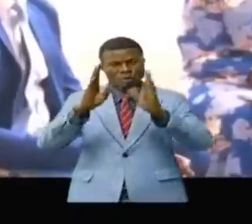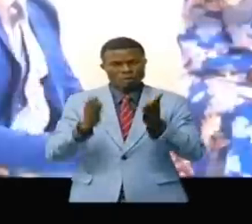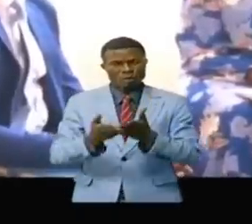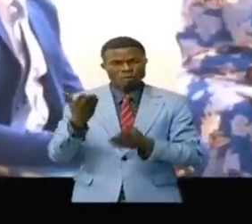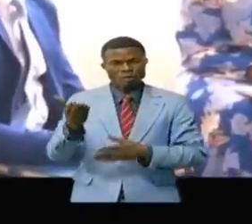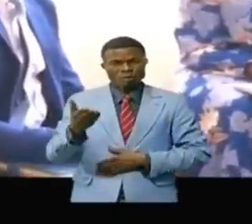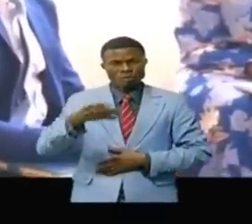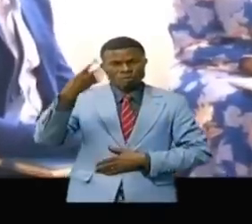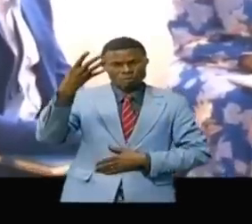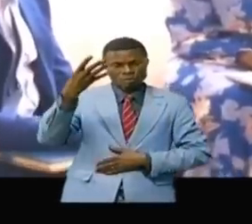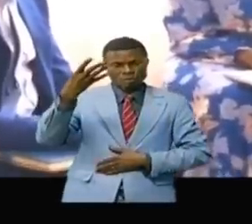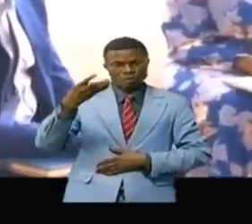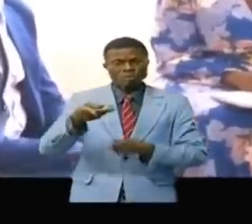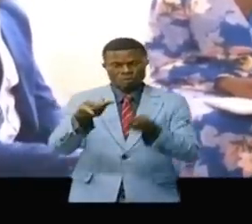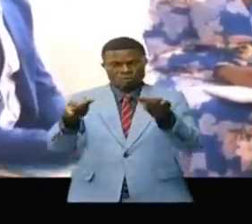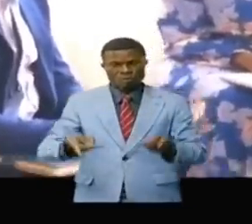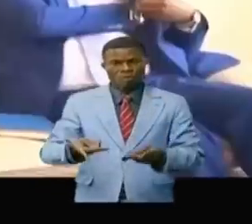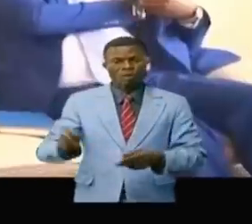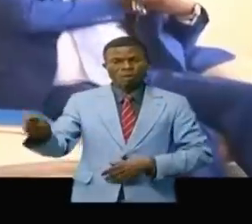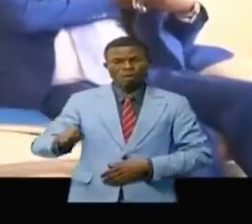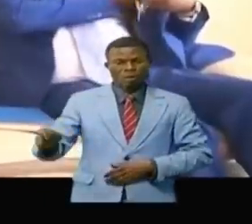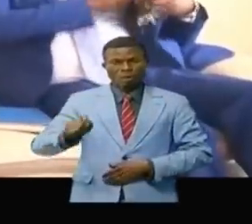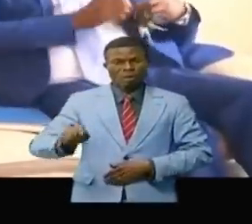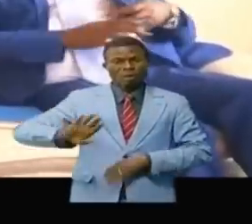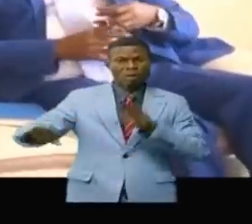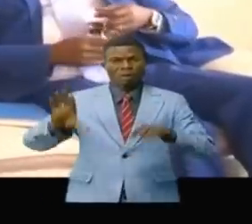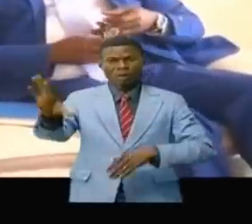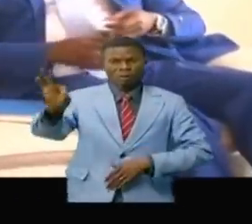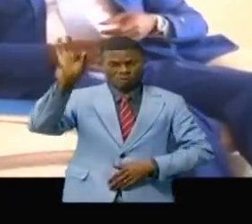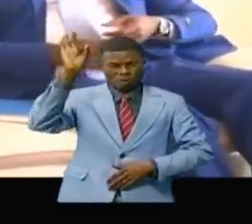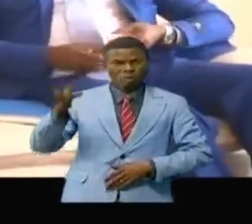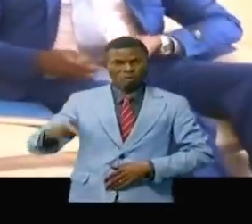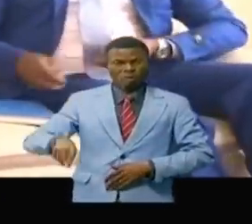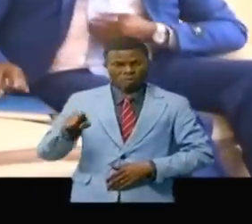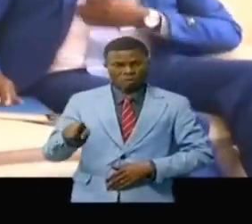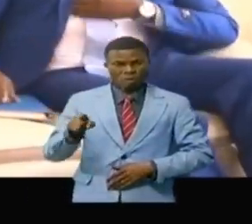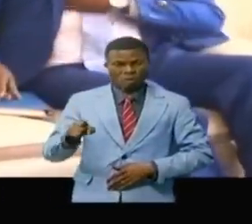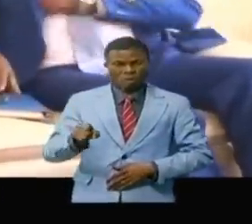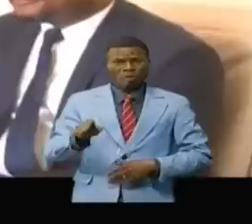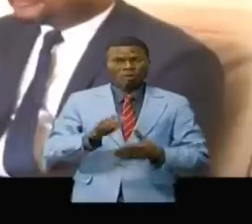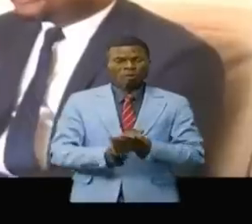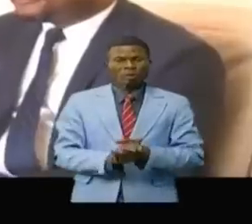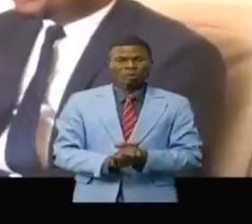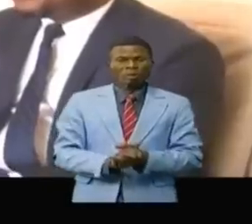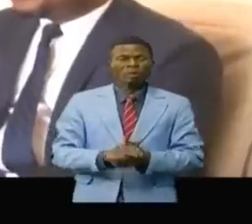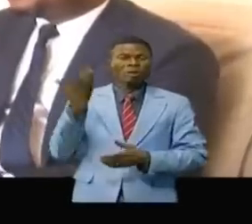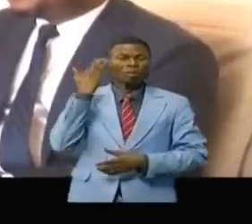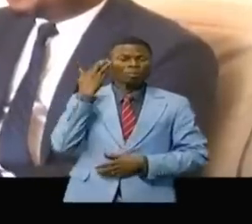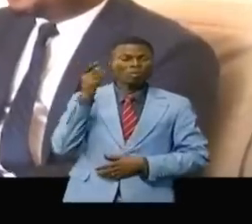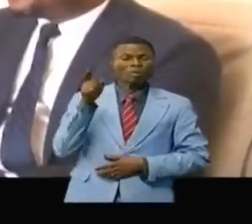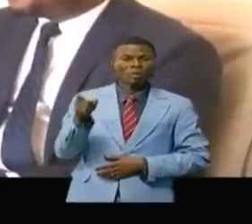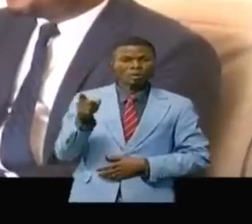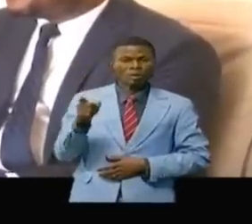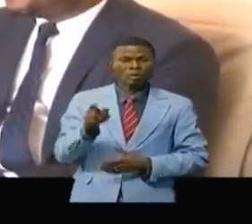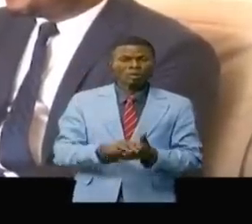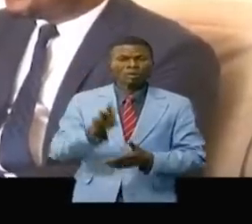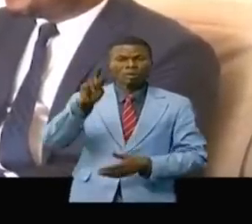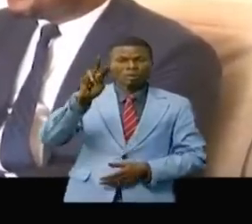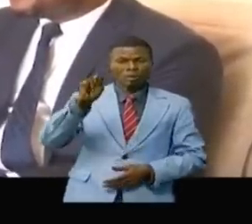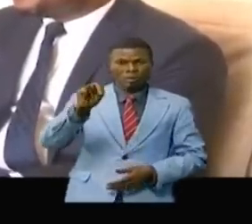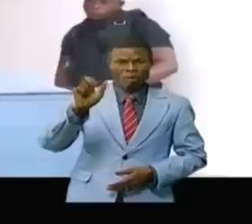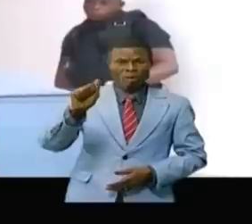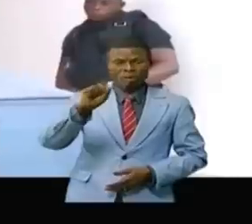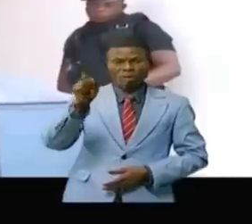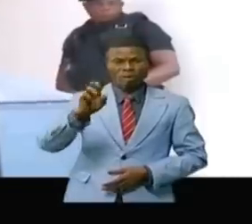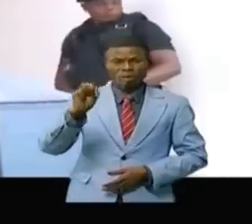respectives. Quatre des entités territoriales décentralisées de notre province concernées sont, selon Georges Kazadi, Nganza,